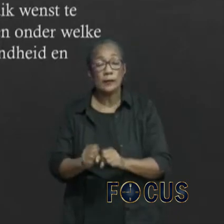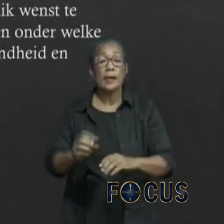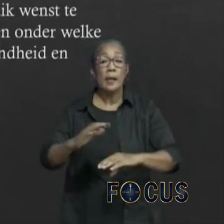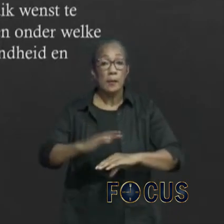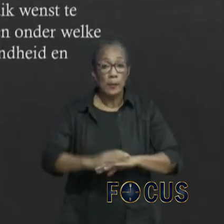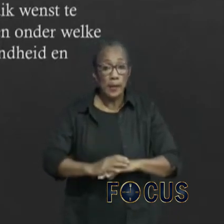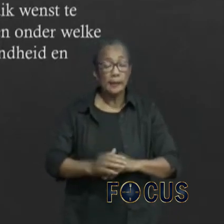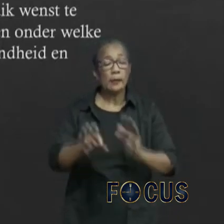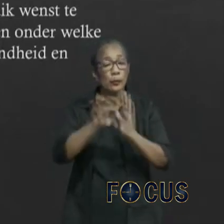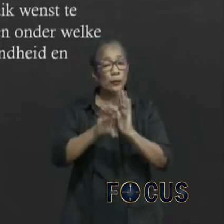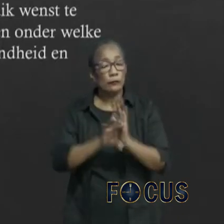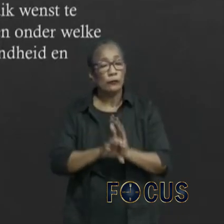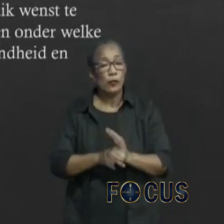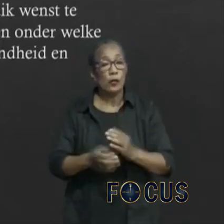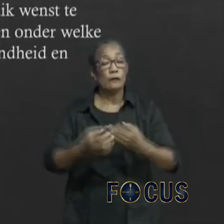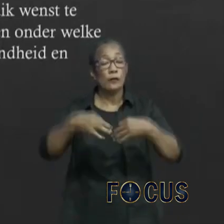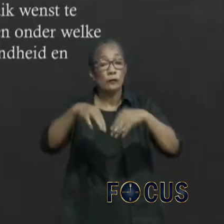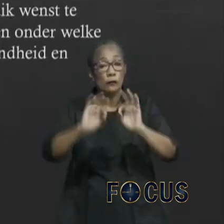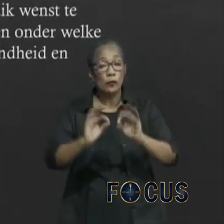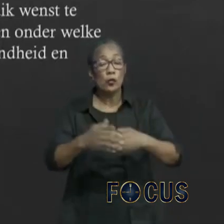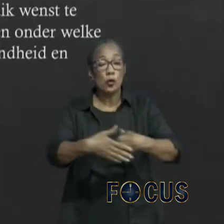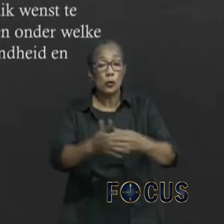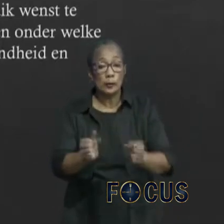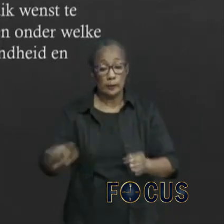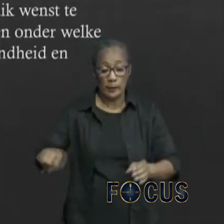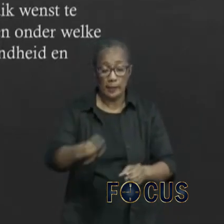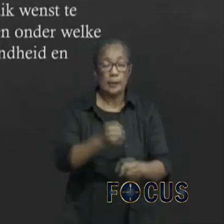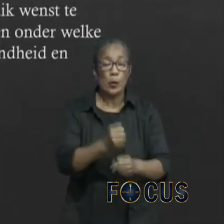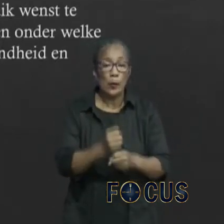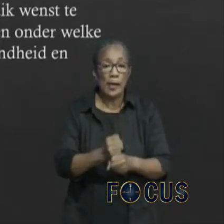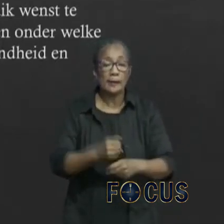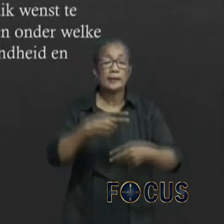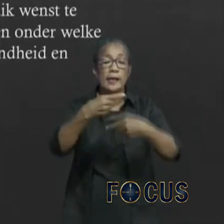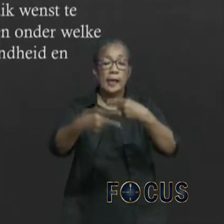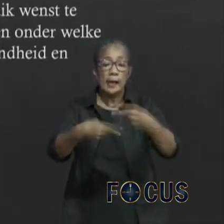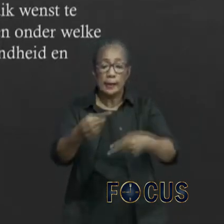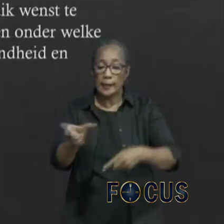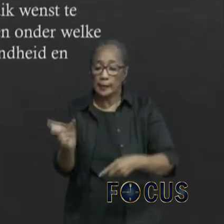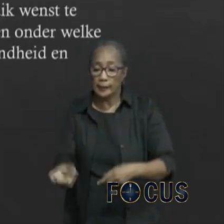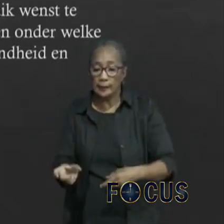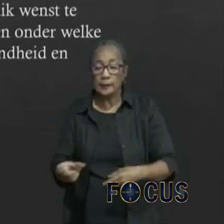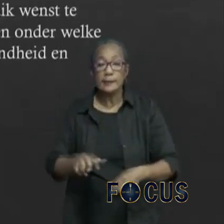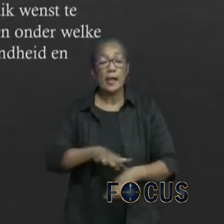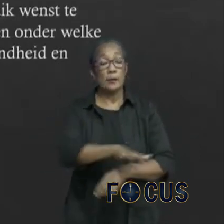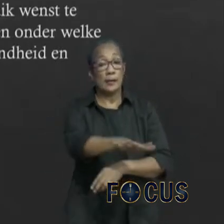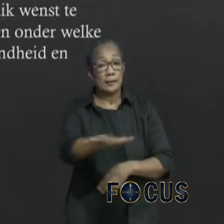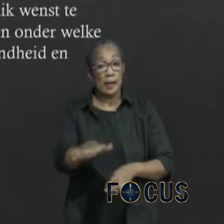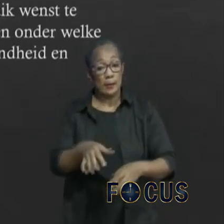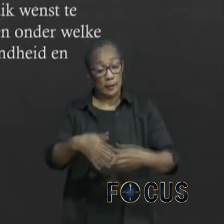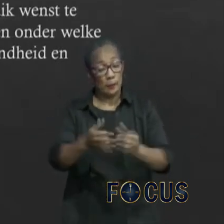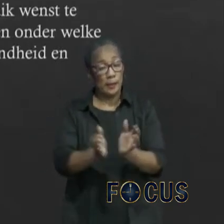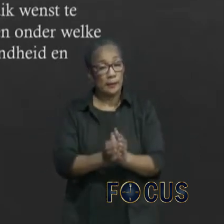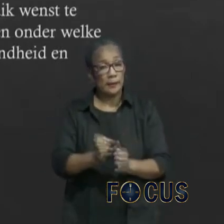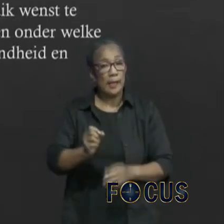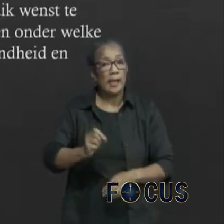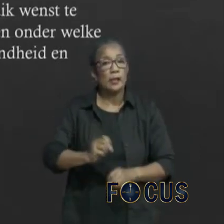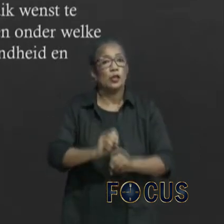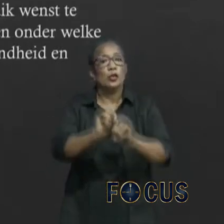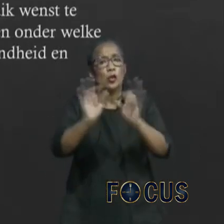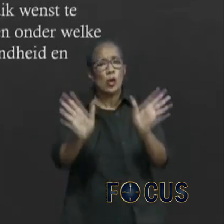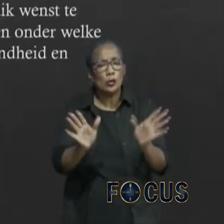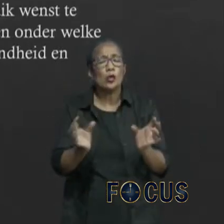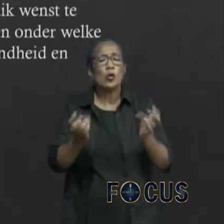protocol is voor vervoerders, openbaar vervoermedewerkers, reizigers en maatschappelijke partijen duidelijk hoe en onder